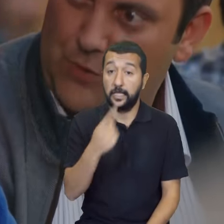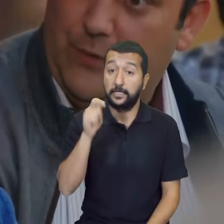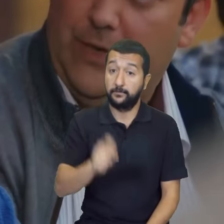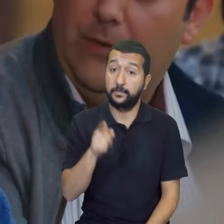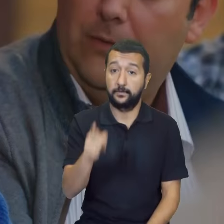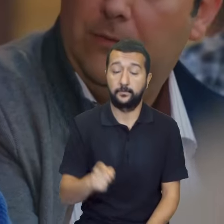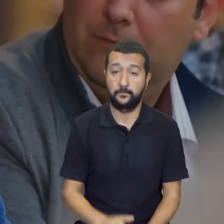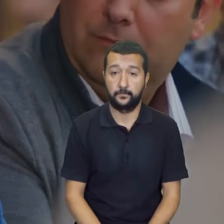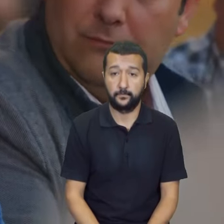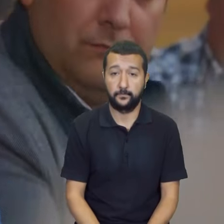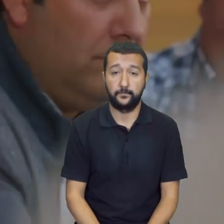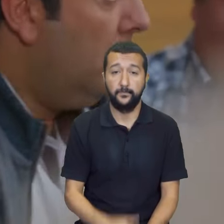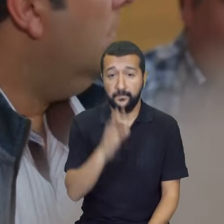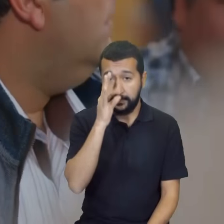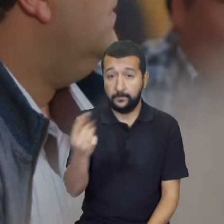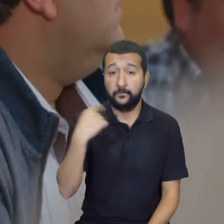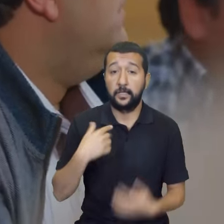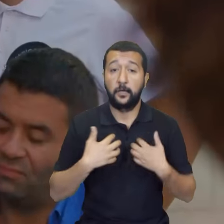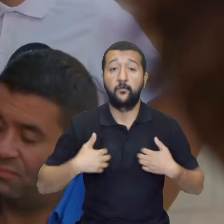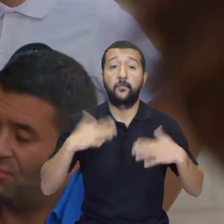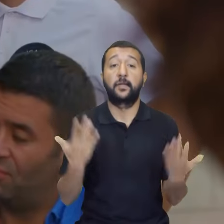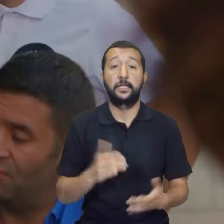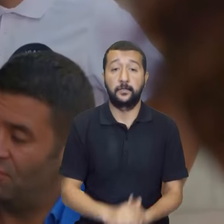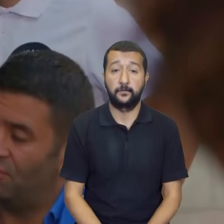hepsini yapacaksın ona göre. Kimsenin bana güvenmediği,